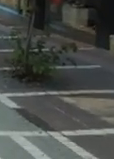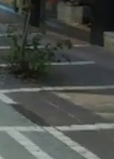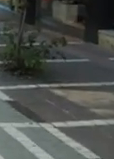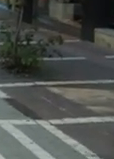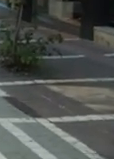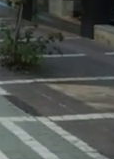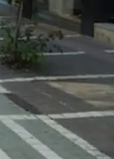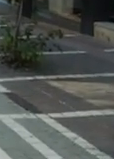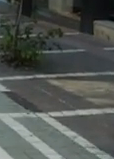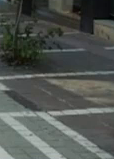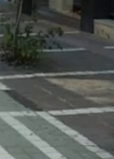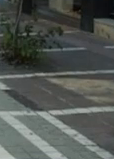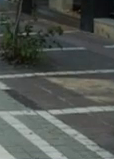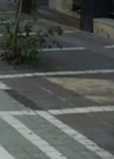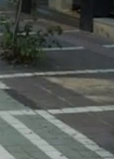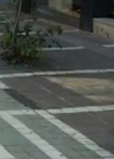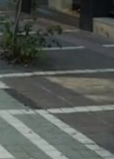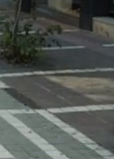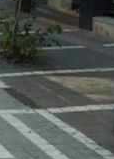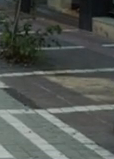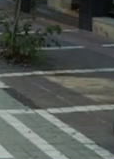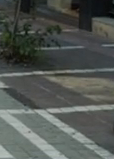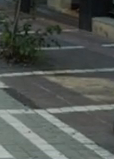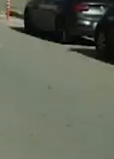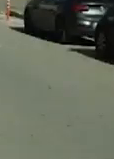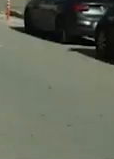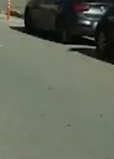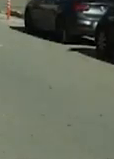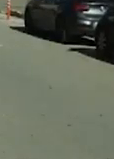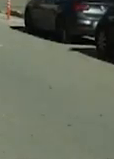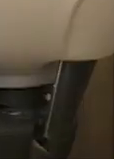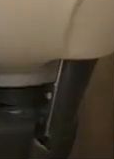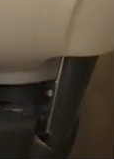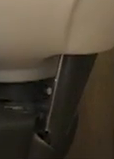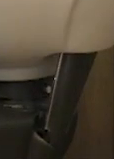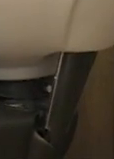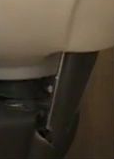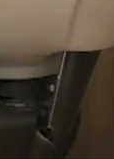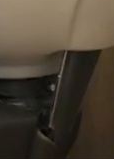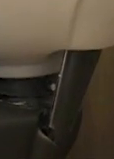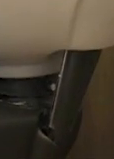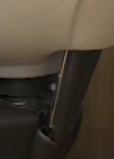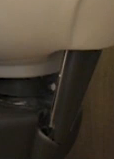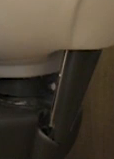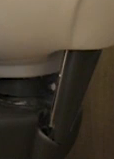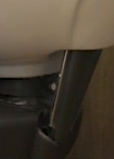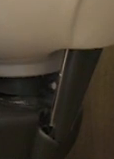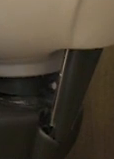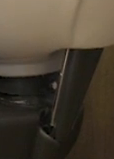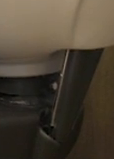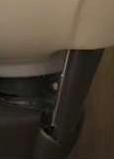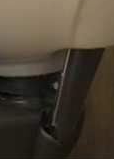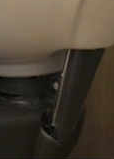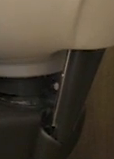μόνο πελάτη, θα λειτουργήσει ξανά το λιανεμπόριο από την Κυριακή. Παράλληλα, επαναλειτουργούν κομμωτήρια, κουρία